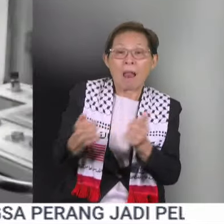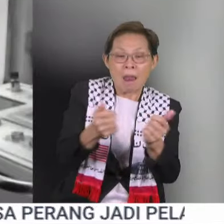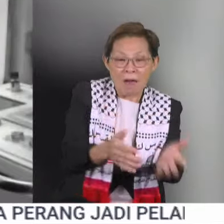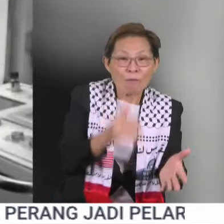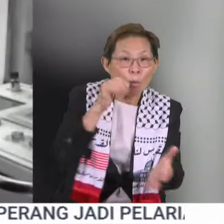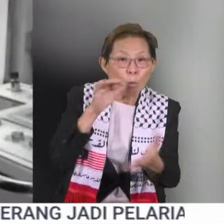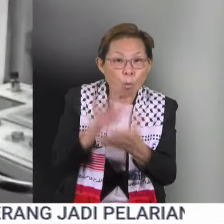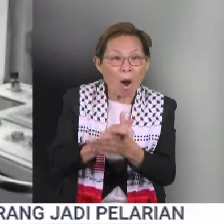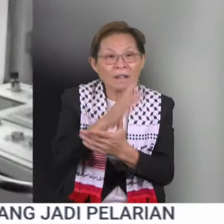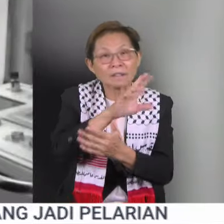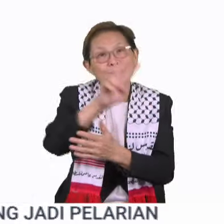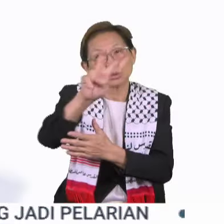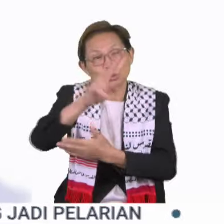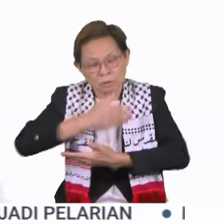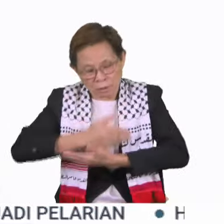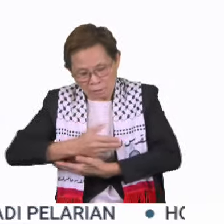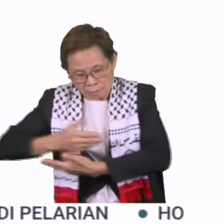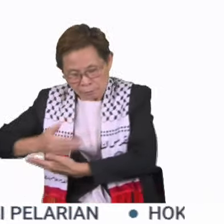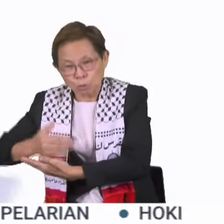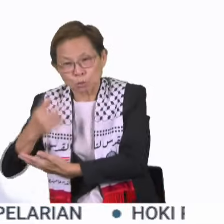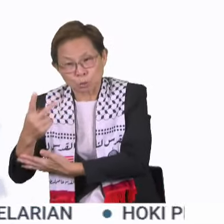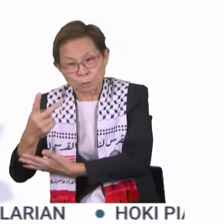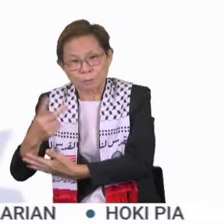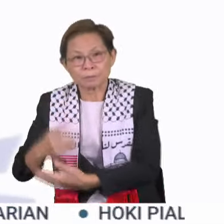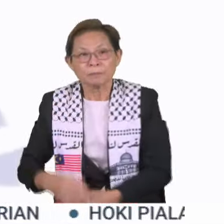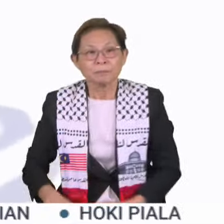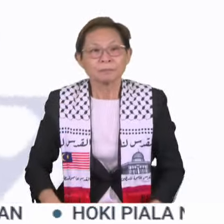seorang isteri serta dua anak.